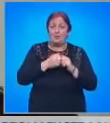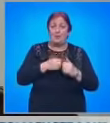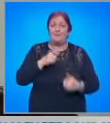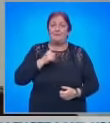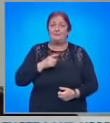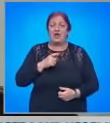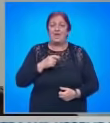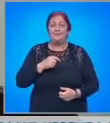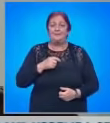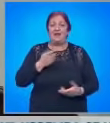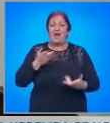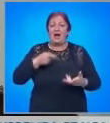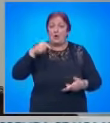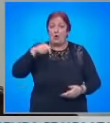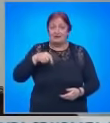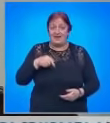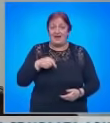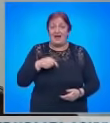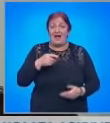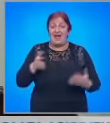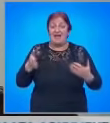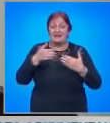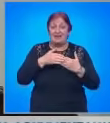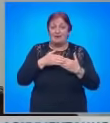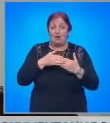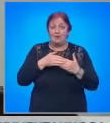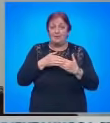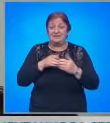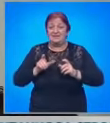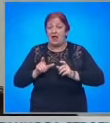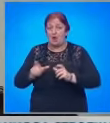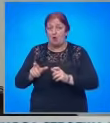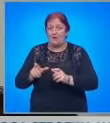че ако сега затворим с локдаун